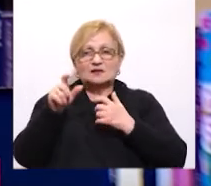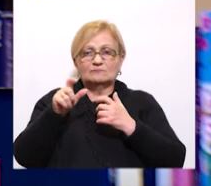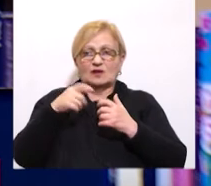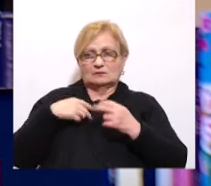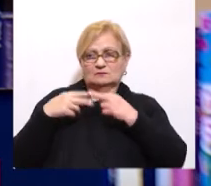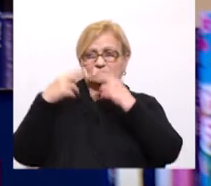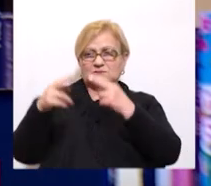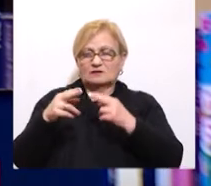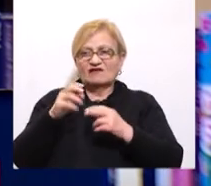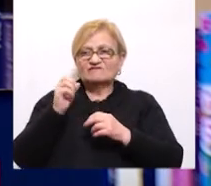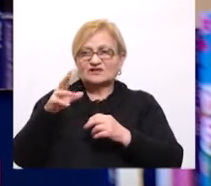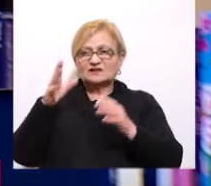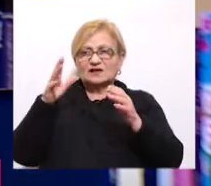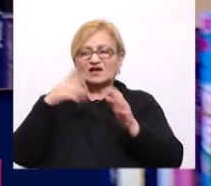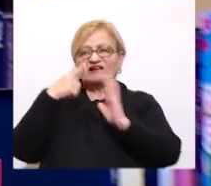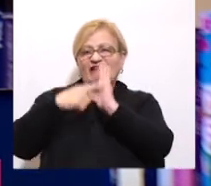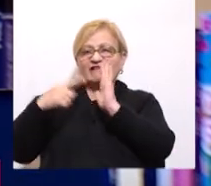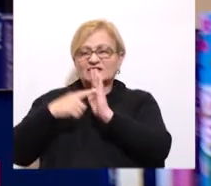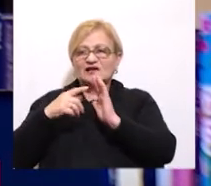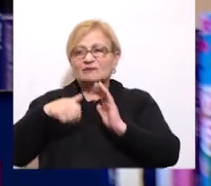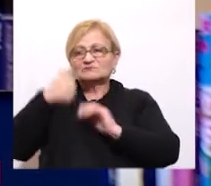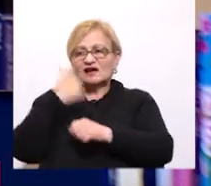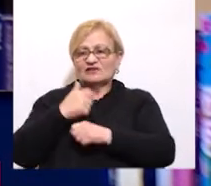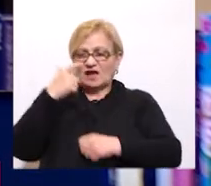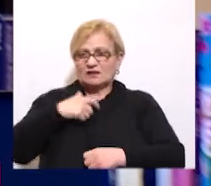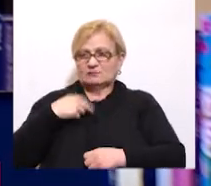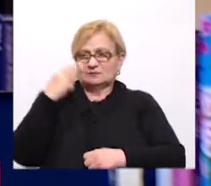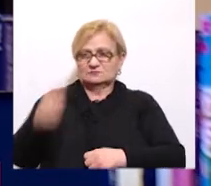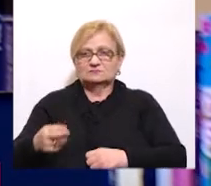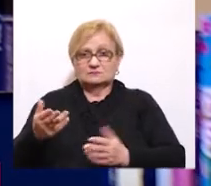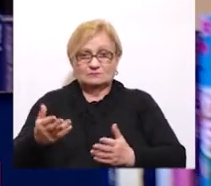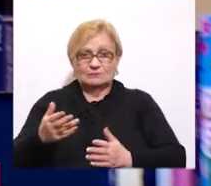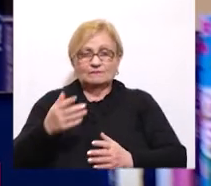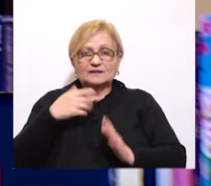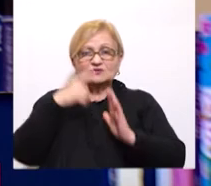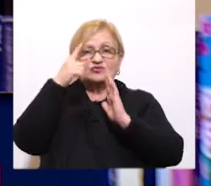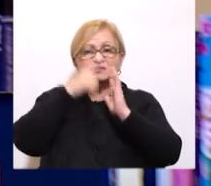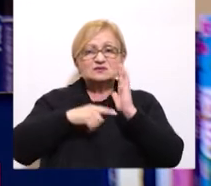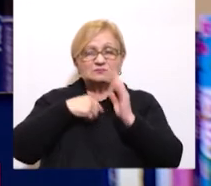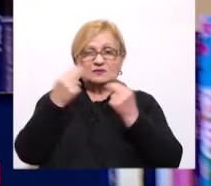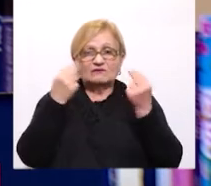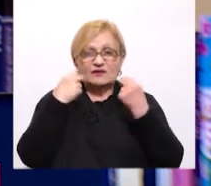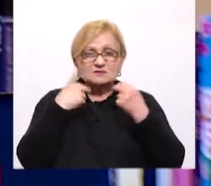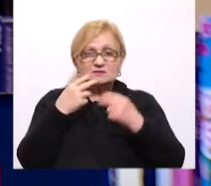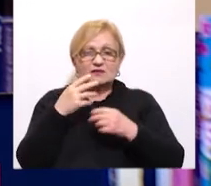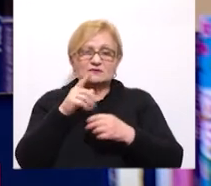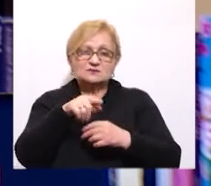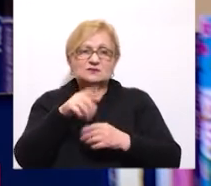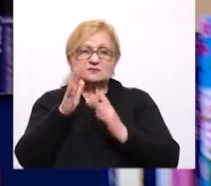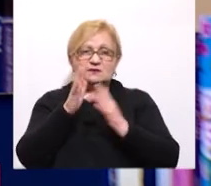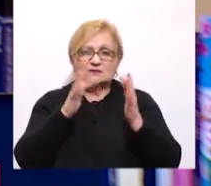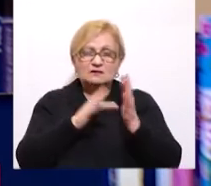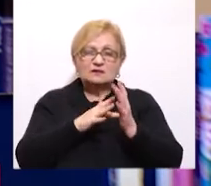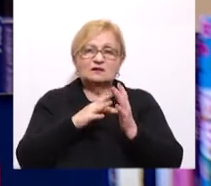მისი რელიგია და წარმომავლობა. ჩვენი რწმენა გვასწავლის, რომ ღმერთი სიყვარულია. ჩვენ კი მისი სახელით